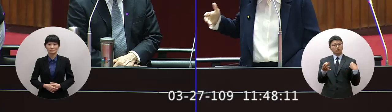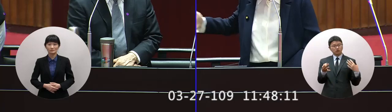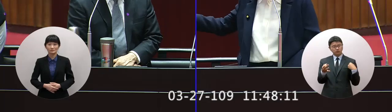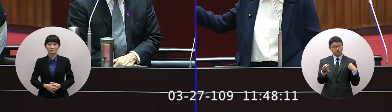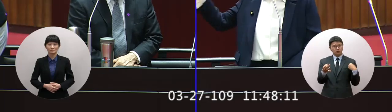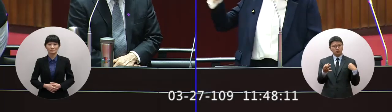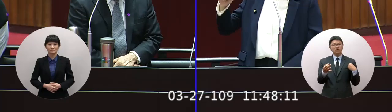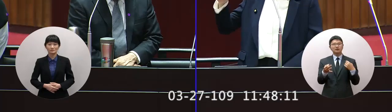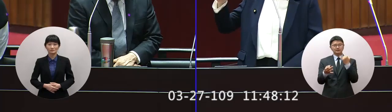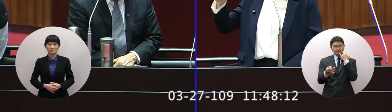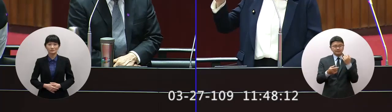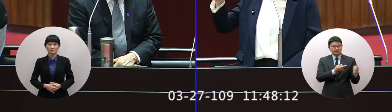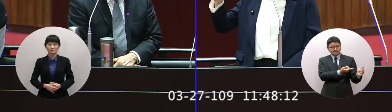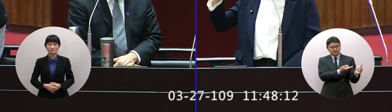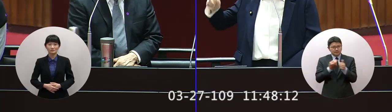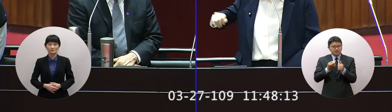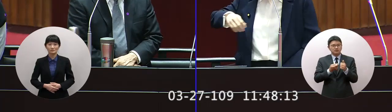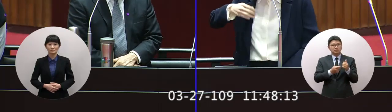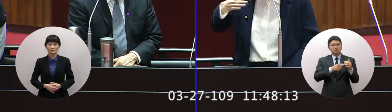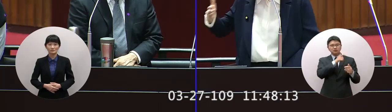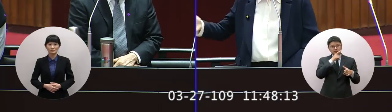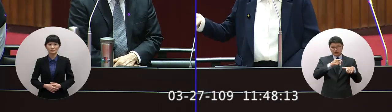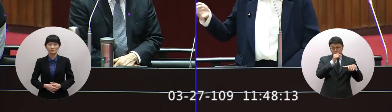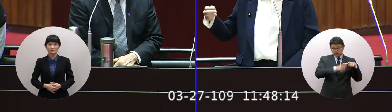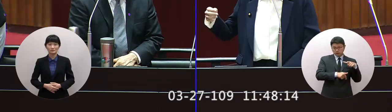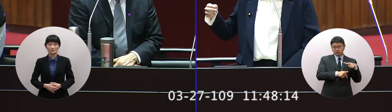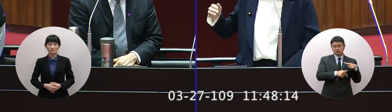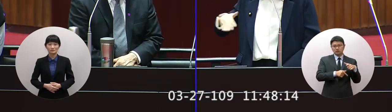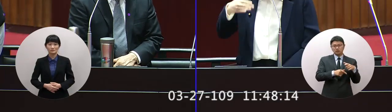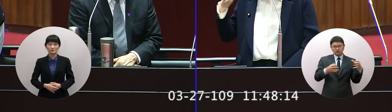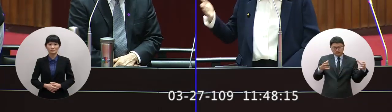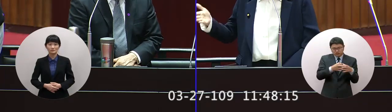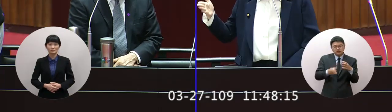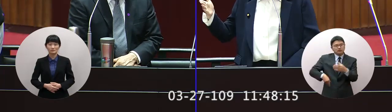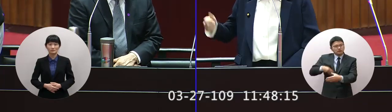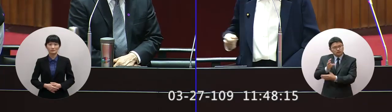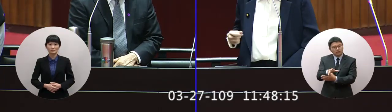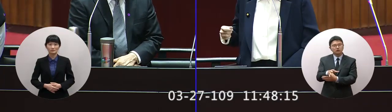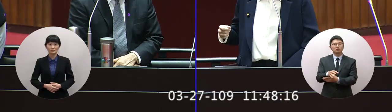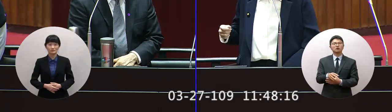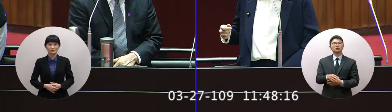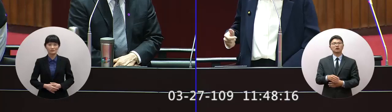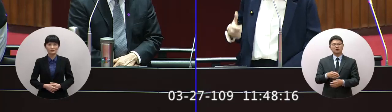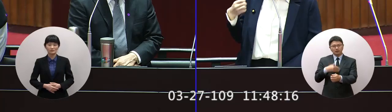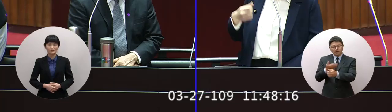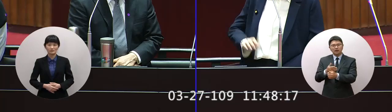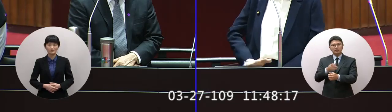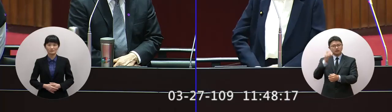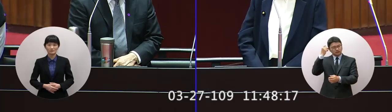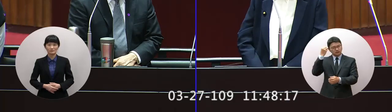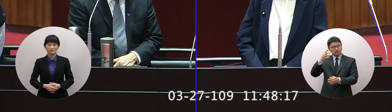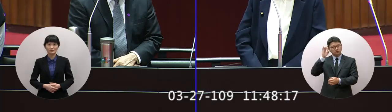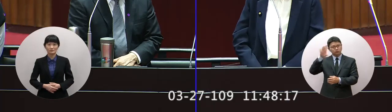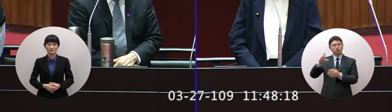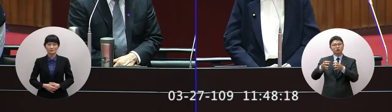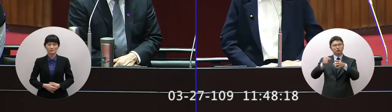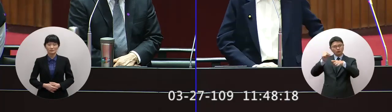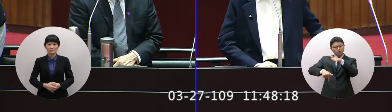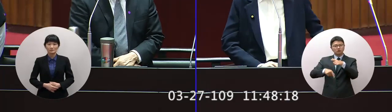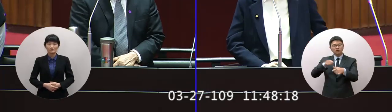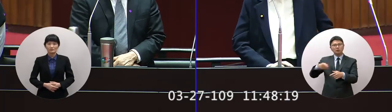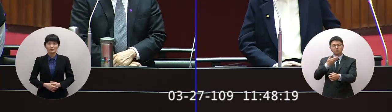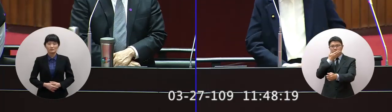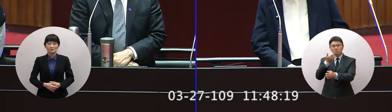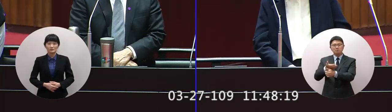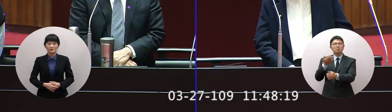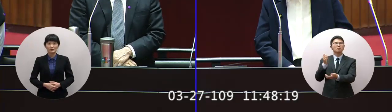以带出更多的民间投资，可以让更多的公司更多的新创来受惠。那我今天想举的例子是英